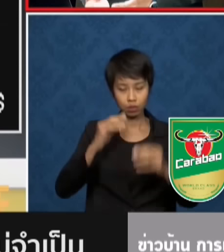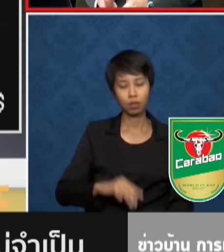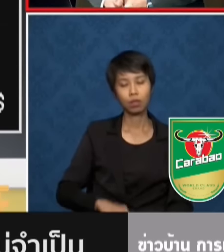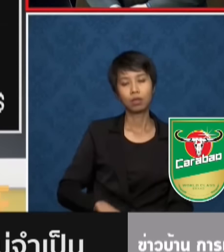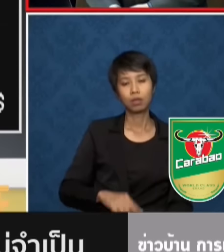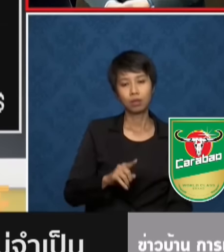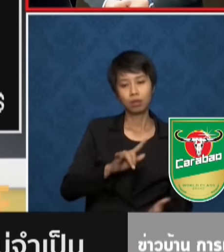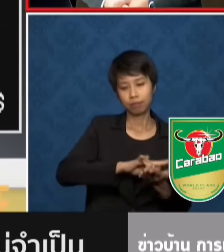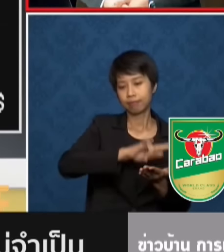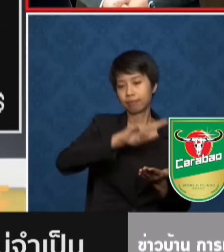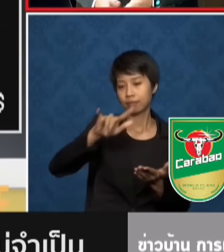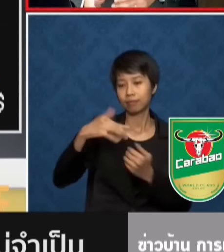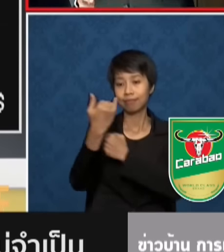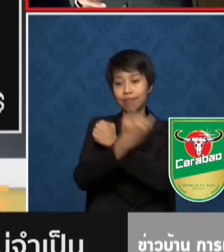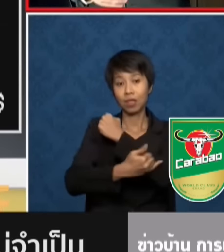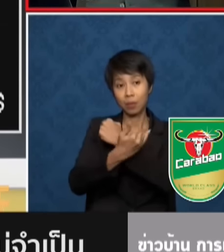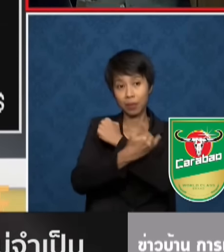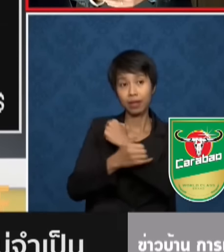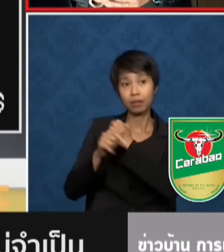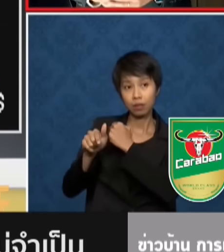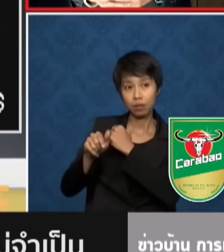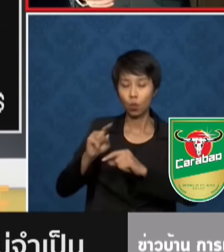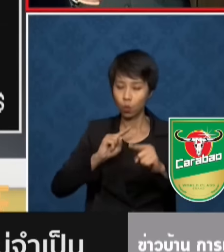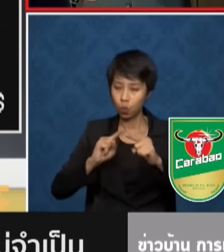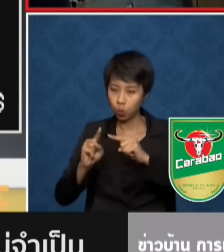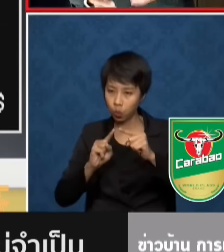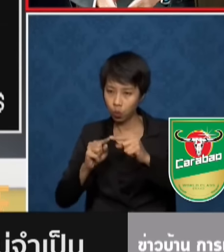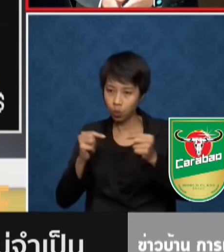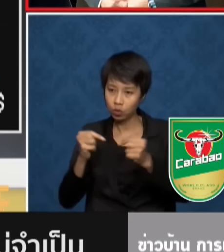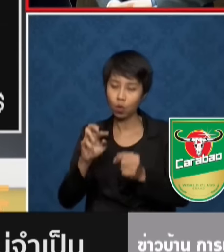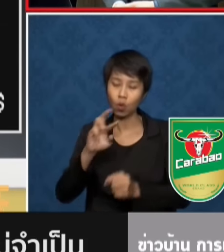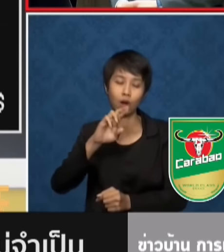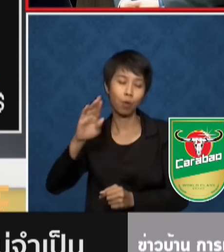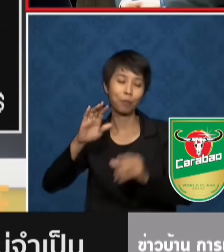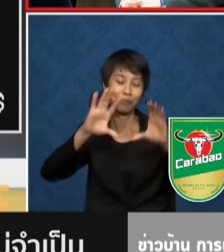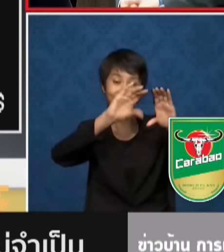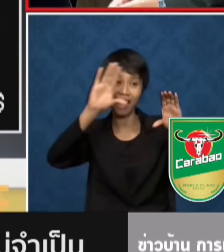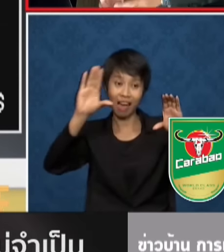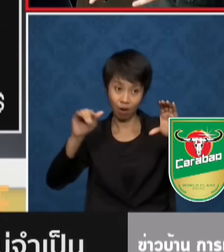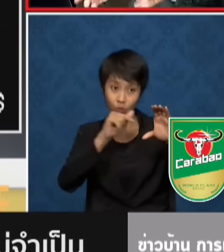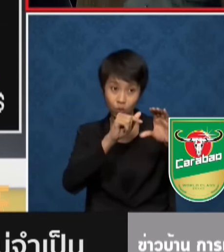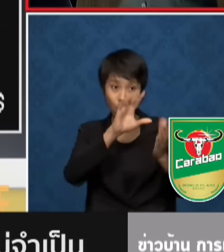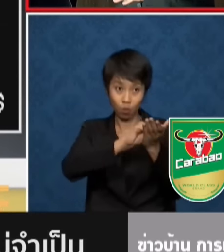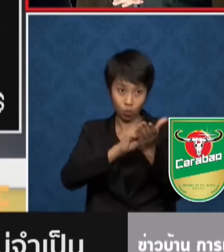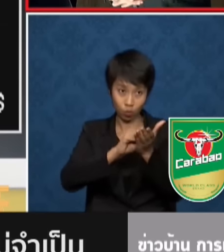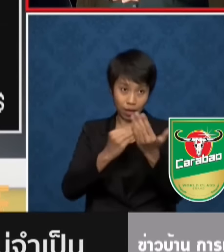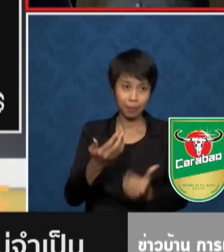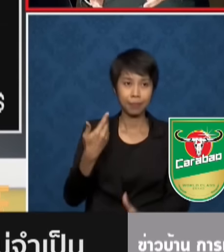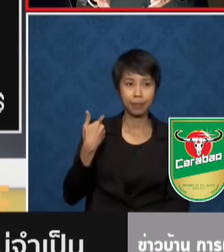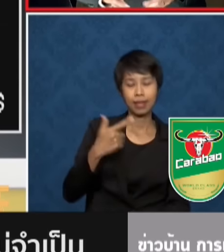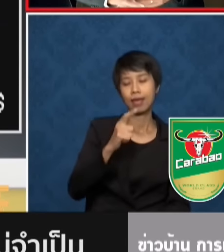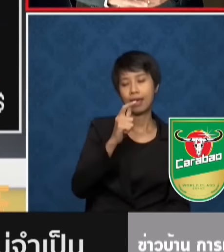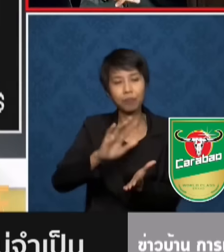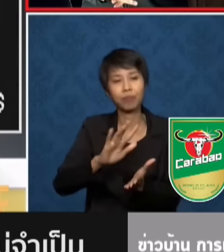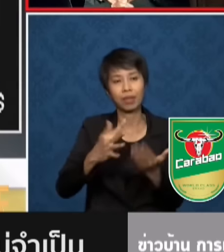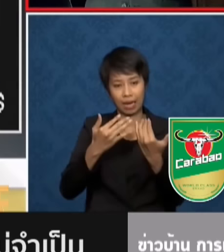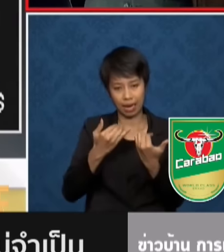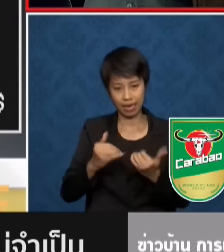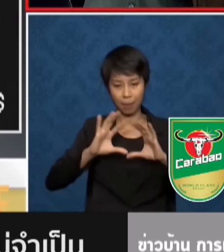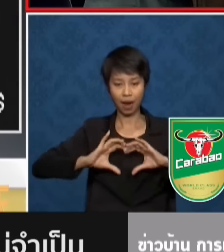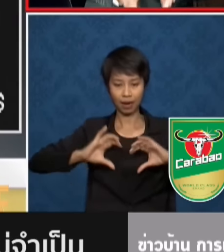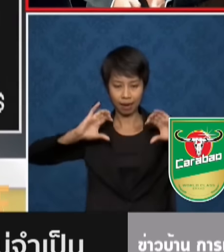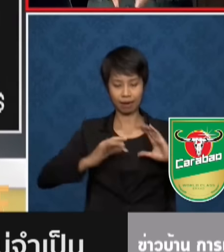ใช้ดุลพินิจภาครัฐจะทำอย่างไรหรือเป็นแค่คีย์เวิร์ดที่พูดลอยๆเหมือนวอลเล็ตนะฮะแล้วก็ยังมีอีกหลายประการครับที่คุณเทงก็ตั้งคำถาม